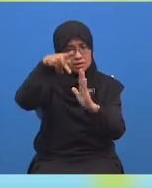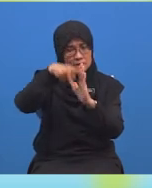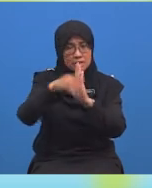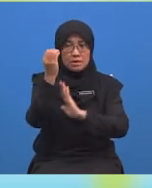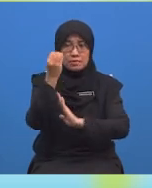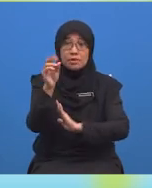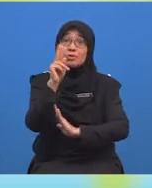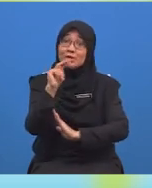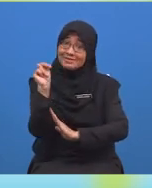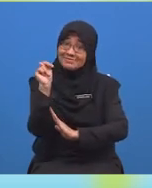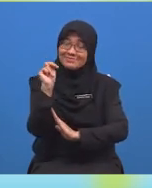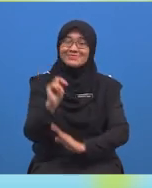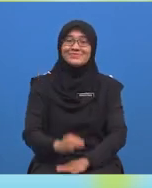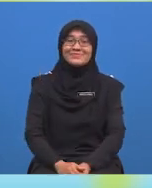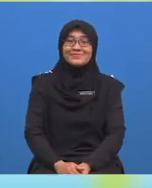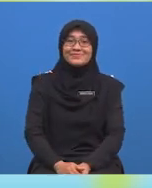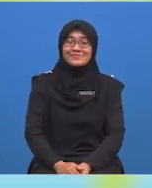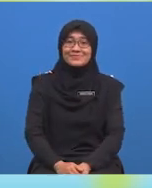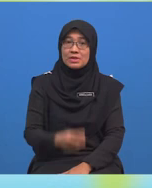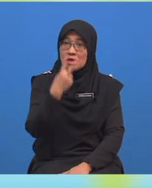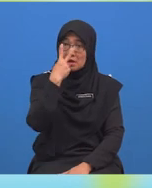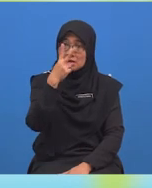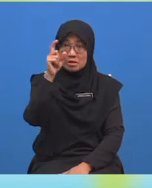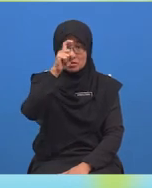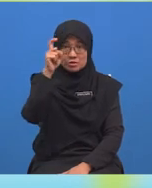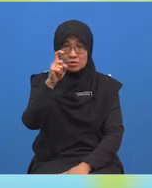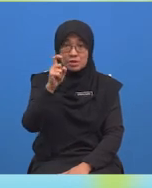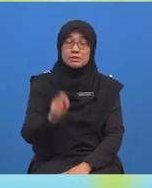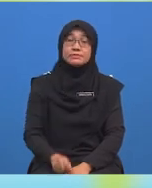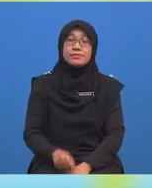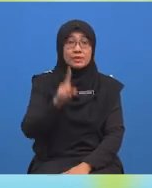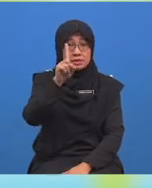320,400 kepada perpuluhan. Lihat semula soalan.